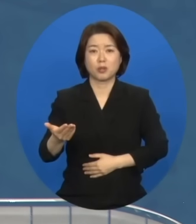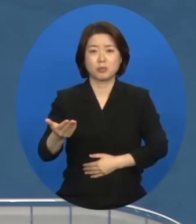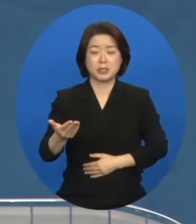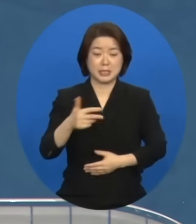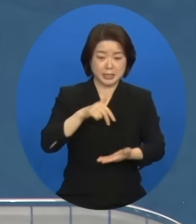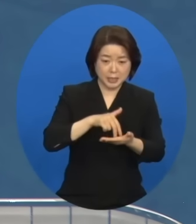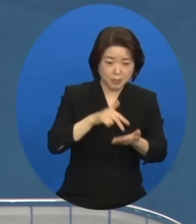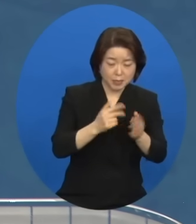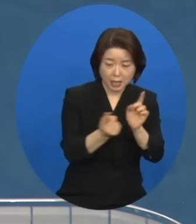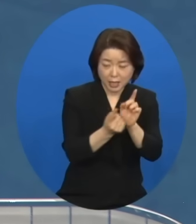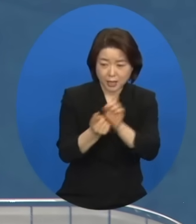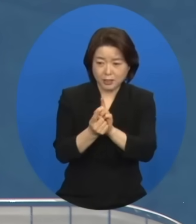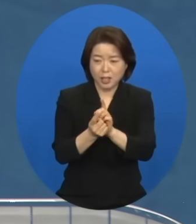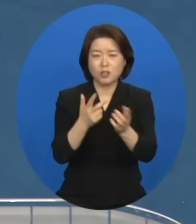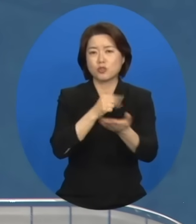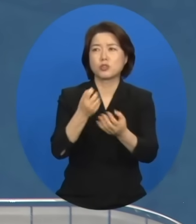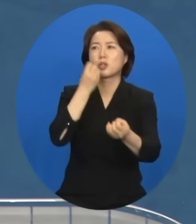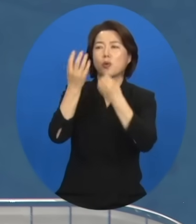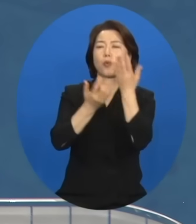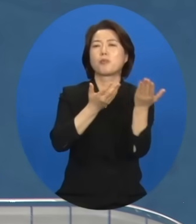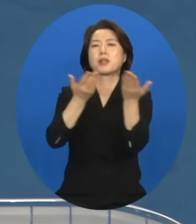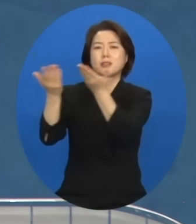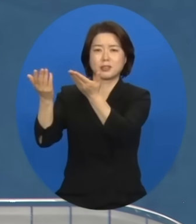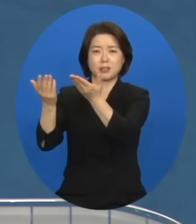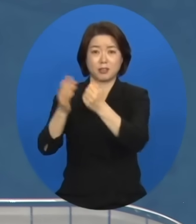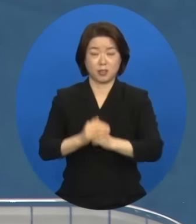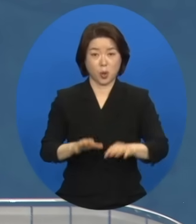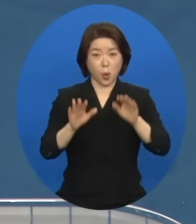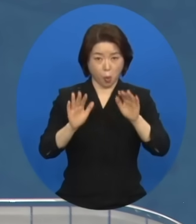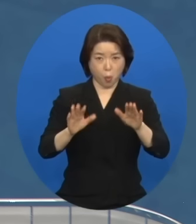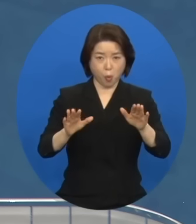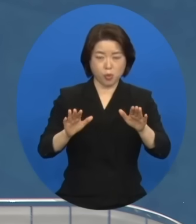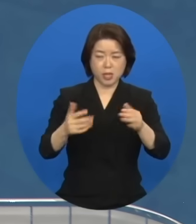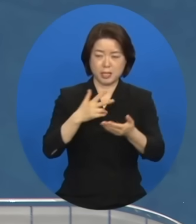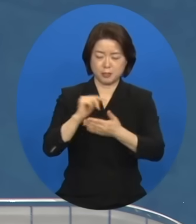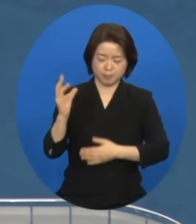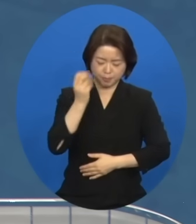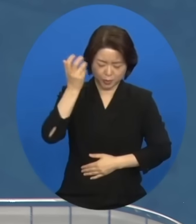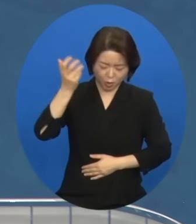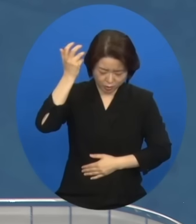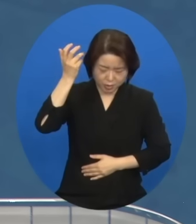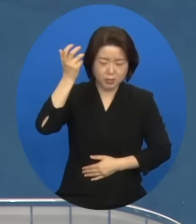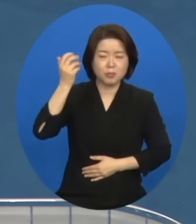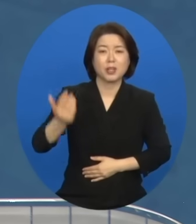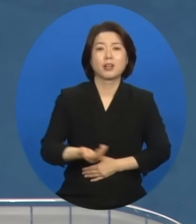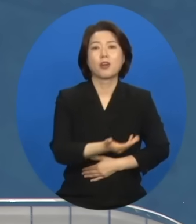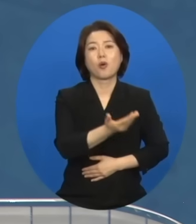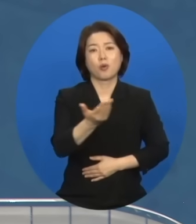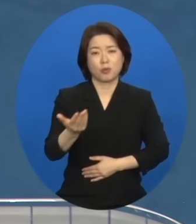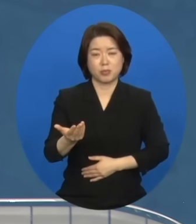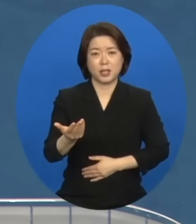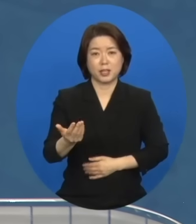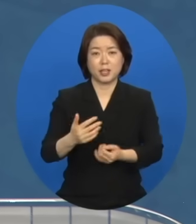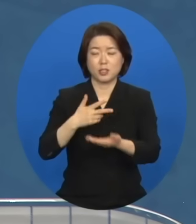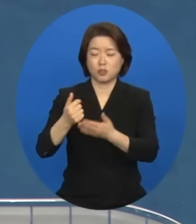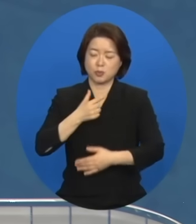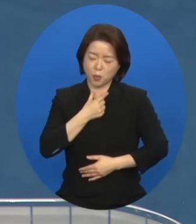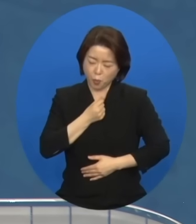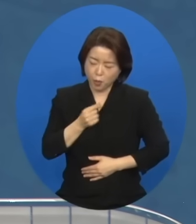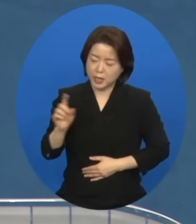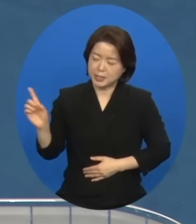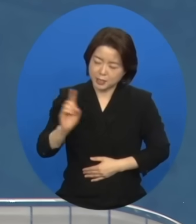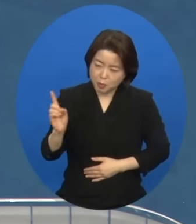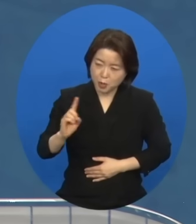문제를 주님께 고백하시기 바랍니다. 그러면 오늘 주의 성령께서 여러분에게 주님이 원하시는